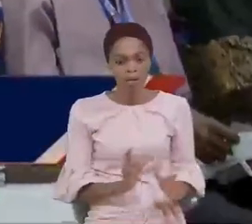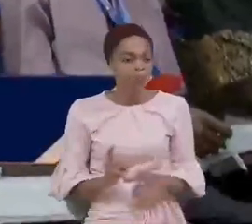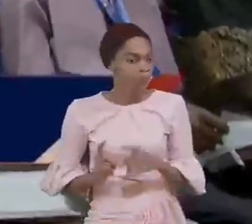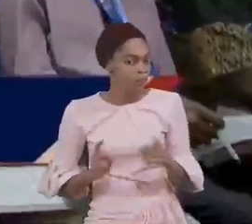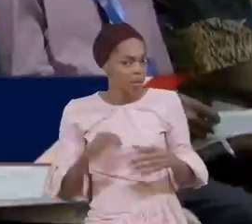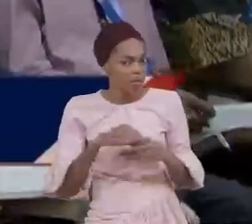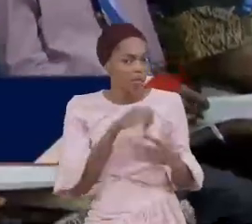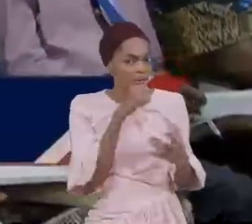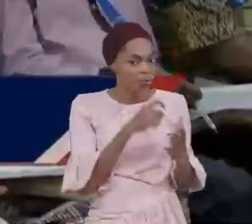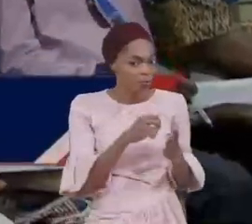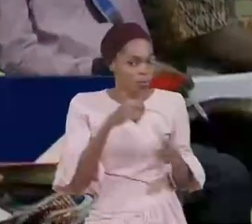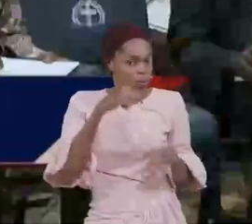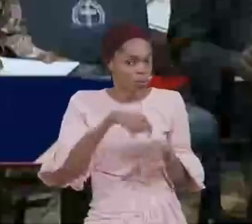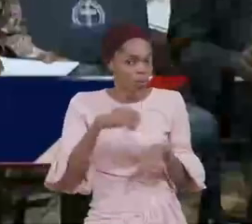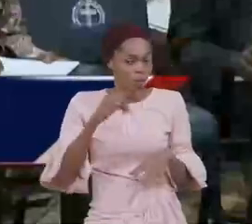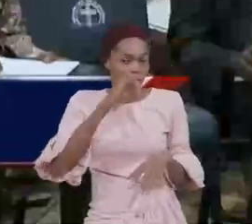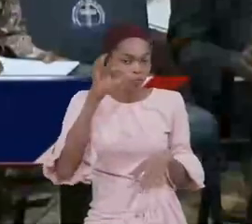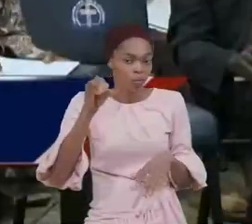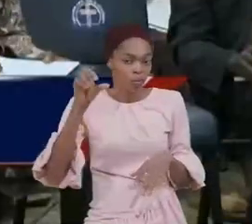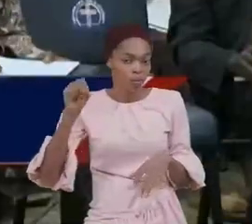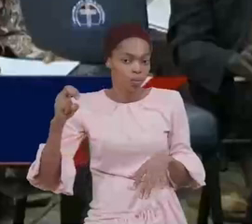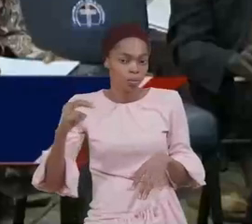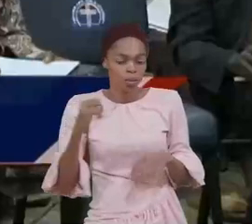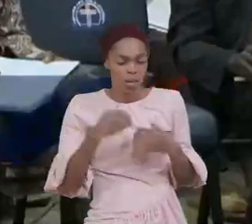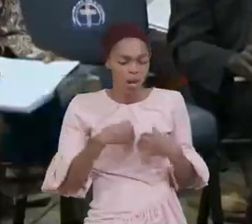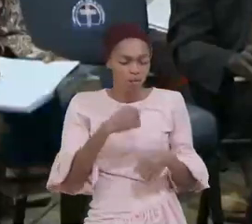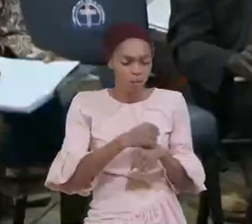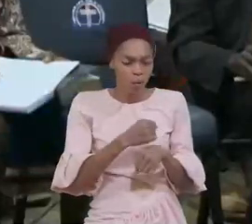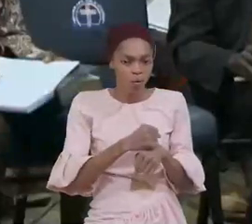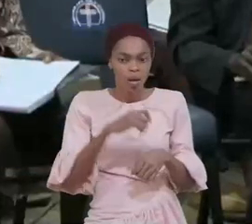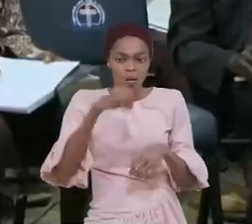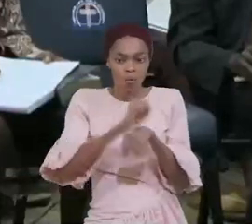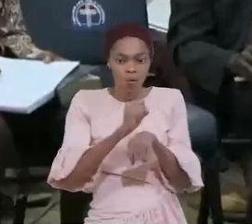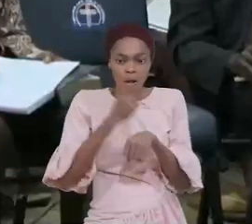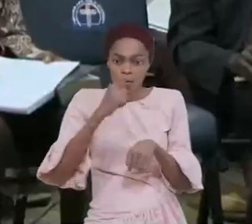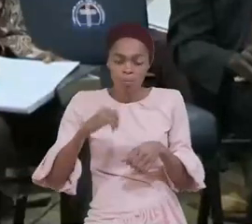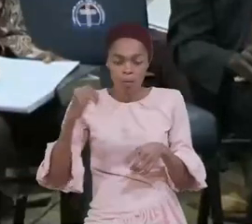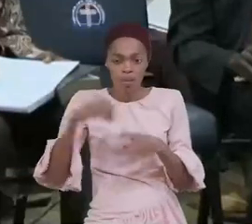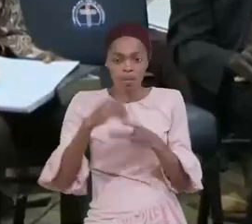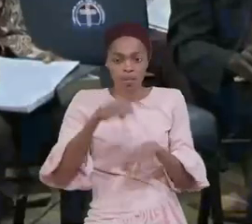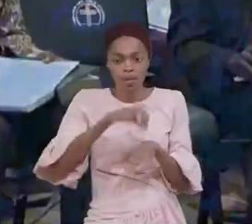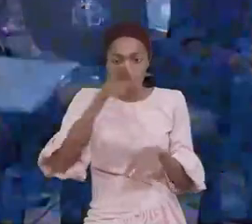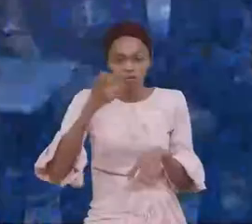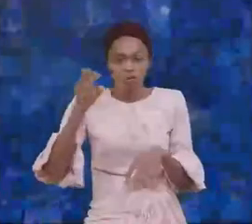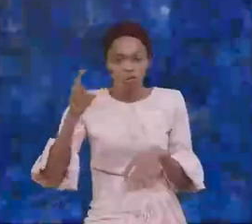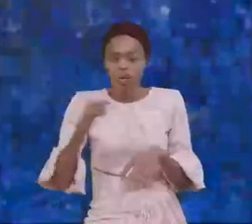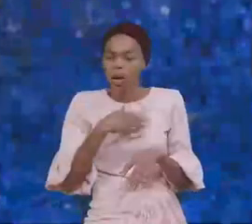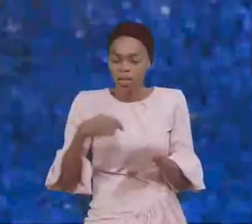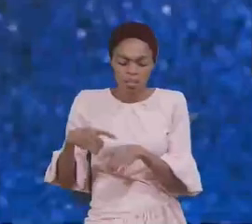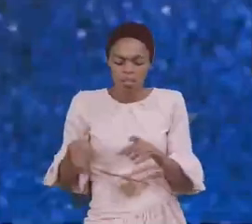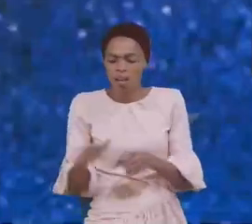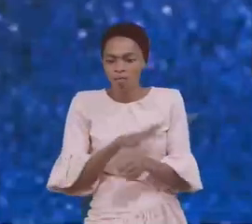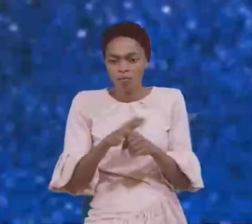au temps de Josué et ils ont accompli la commission. Nous avons notre commission en nos jours ici. Le Seigneur nous a donné la